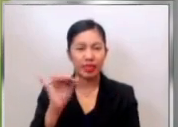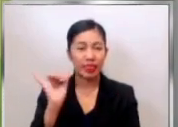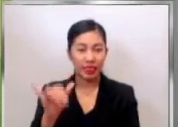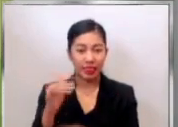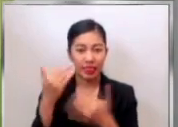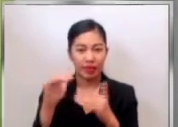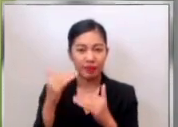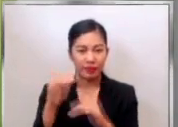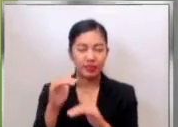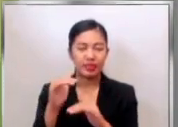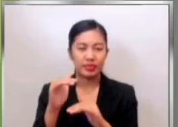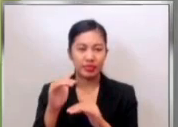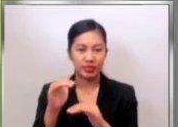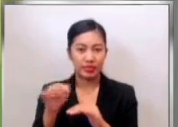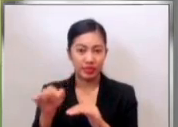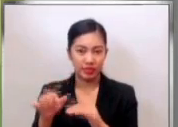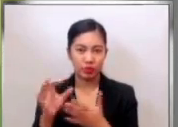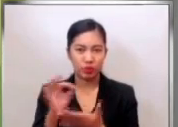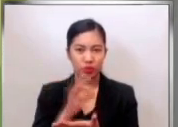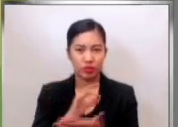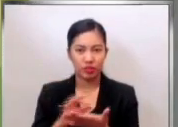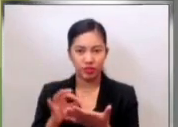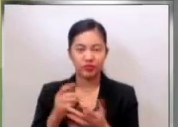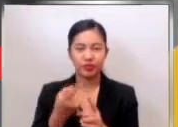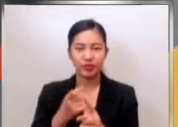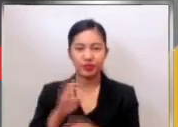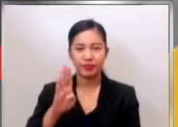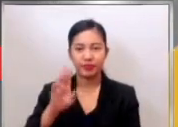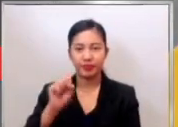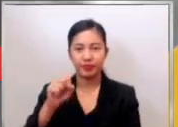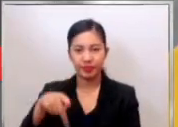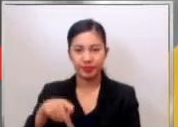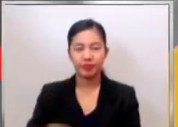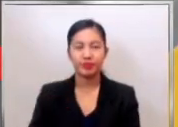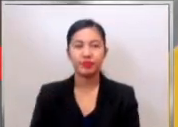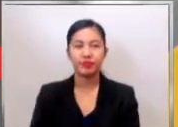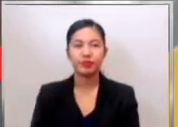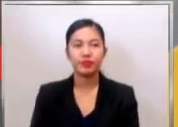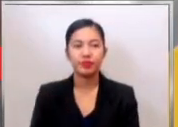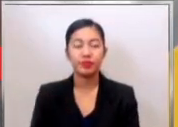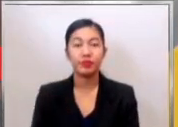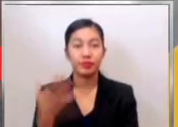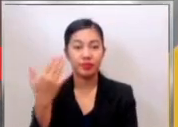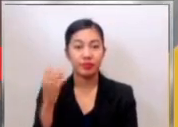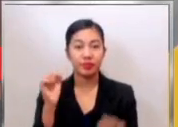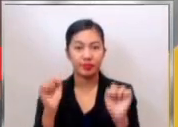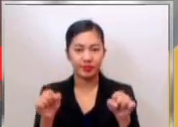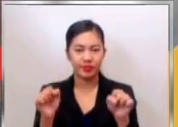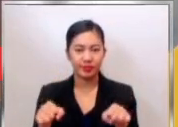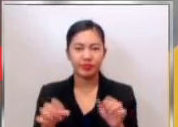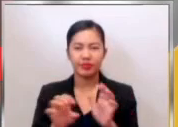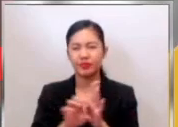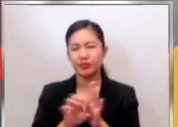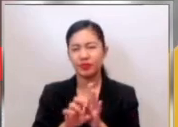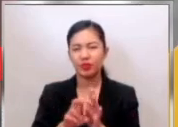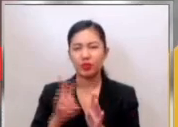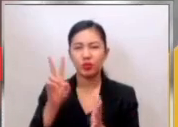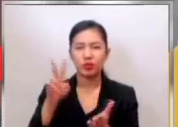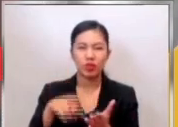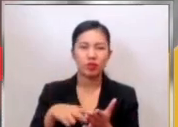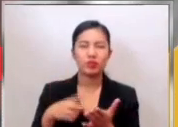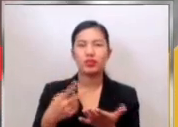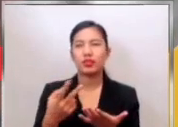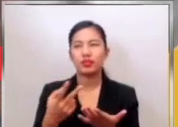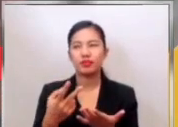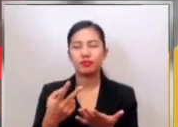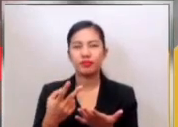commemorative coins na ito ng Bangko Sentral ng Pilipinas. Pwede po kasing, let's say, 2,000 pieces lang at